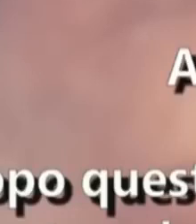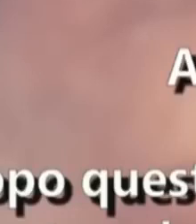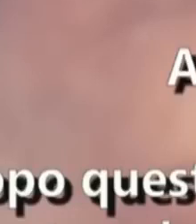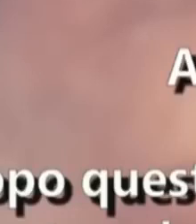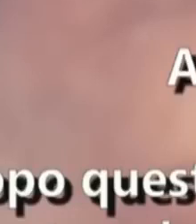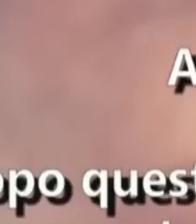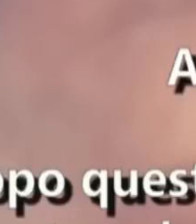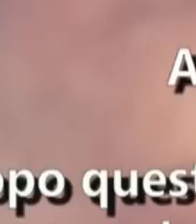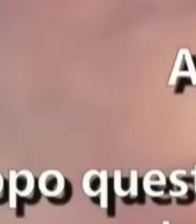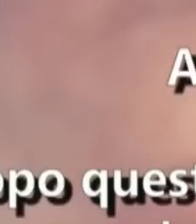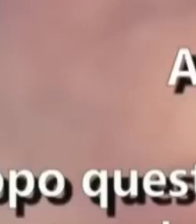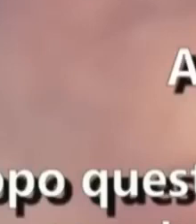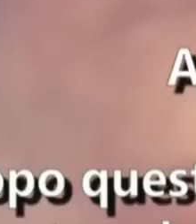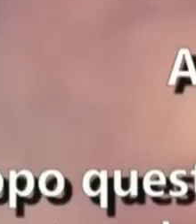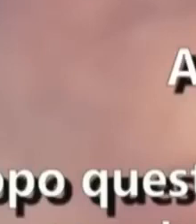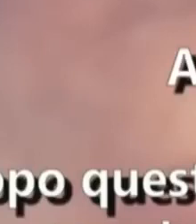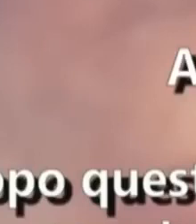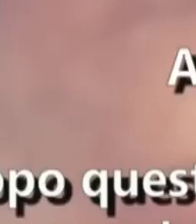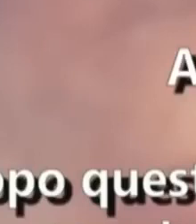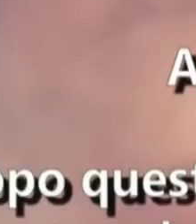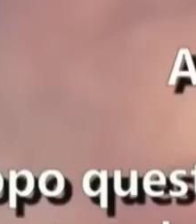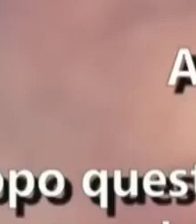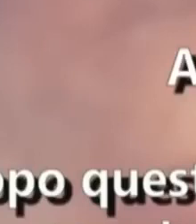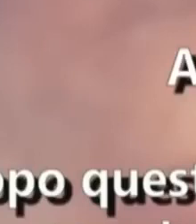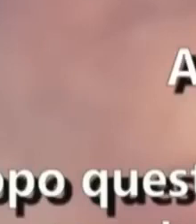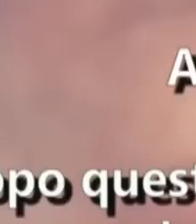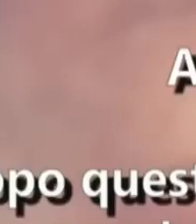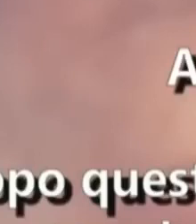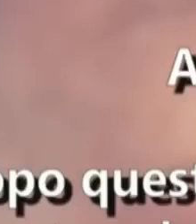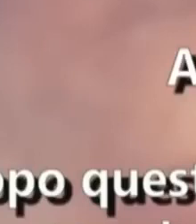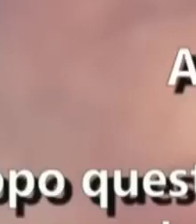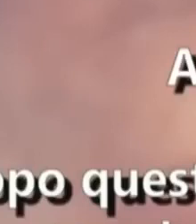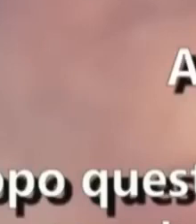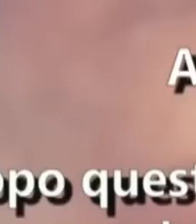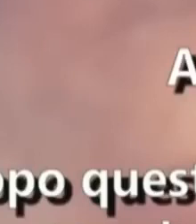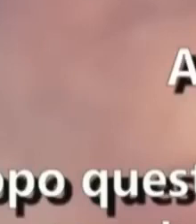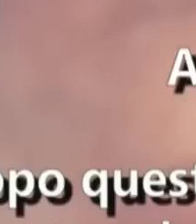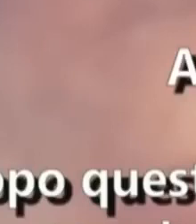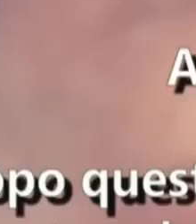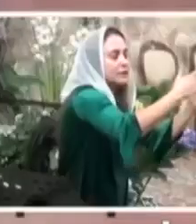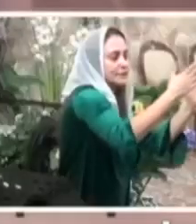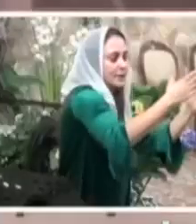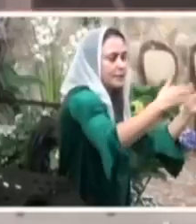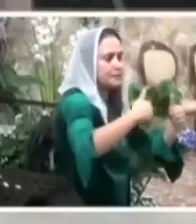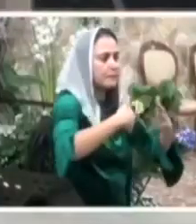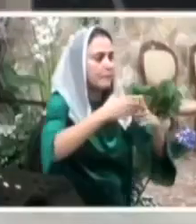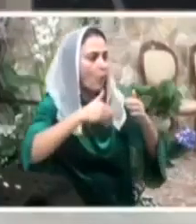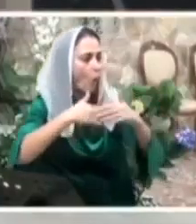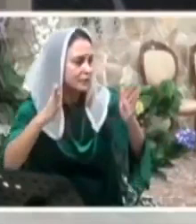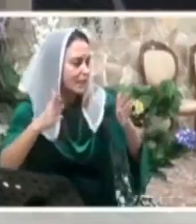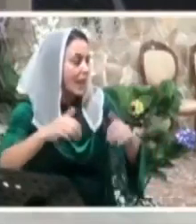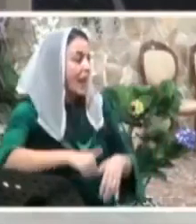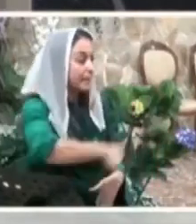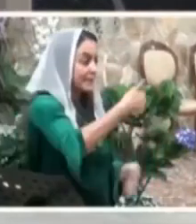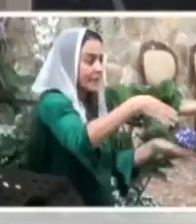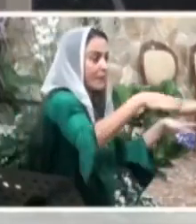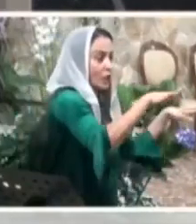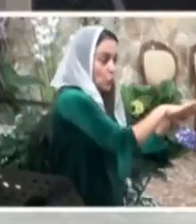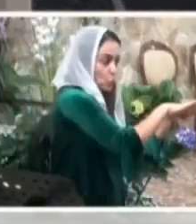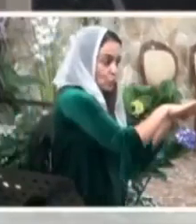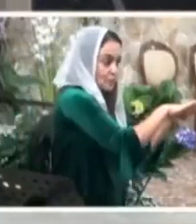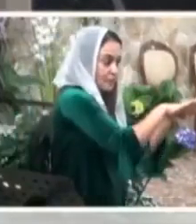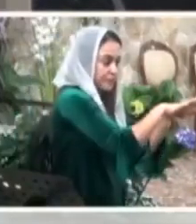che devono avvenire in seguito. Due porte. La prima porta chiusa